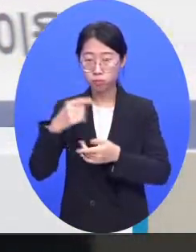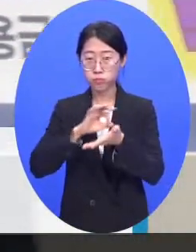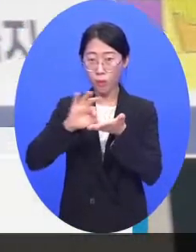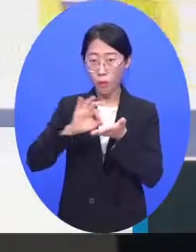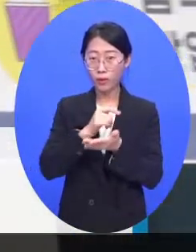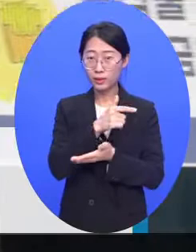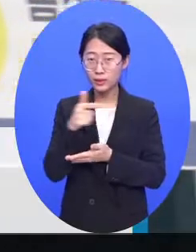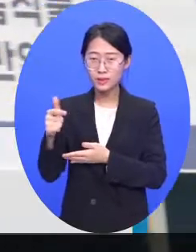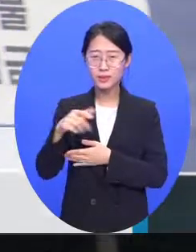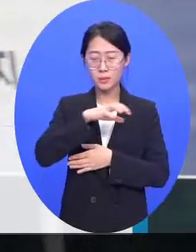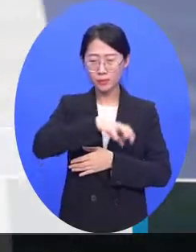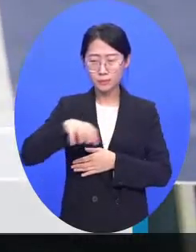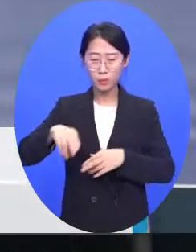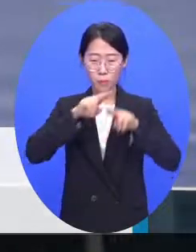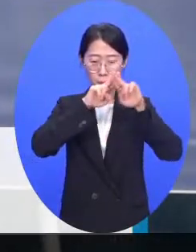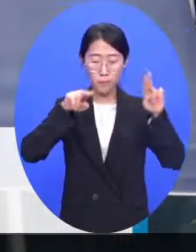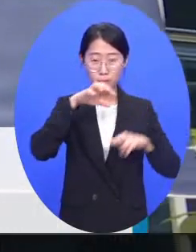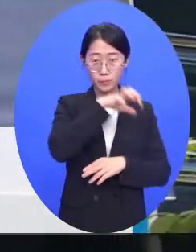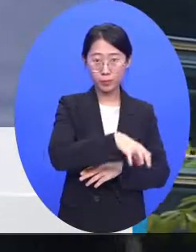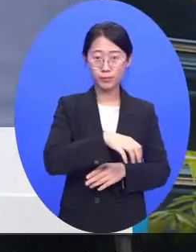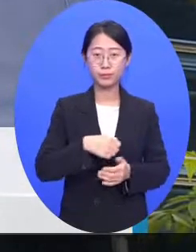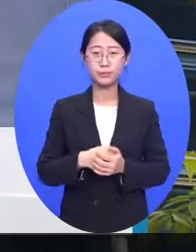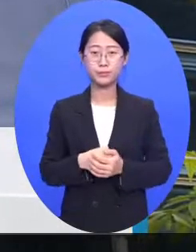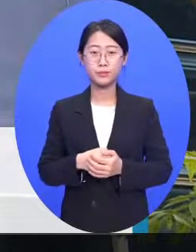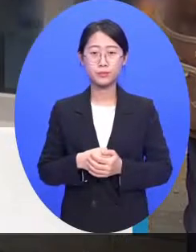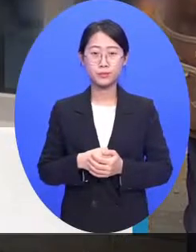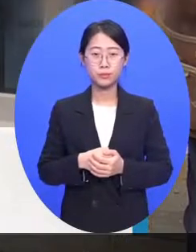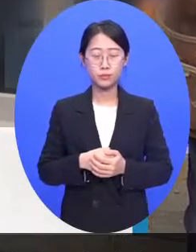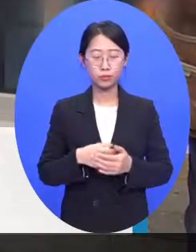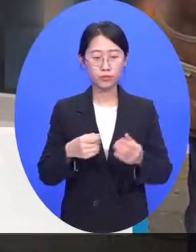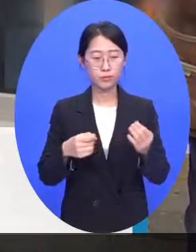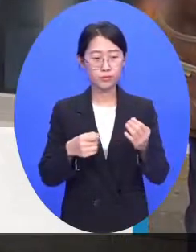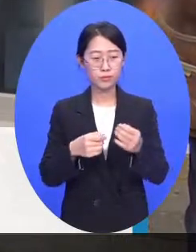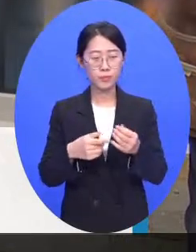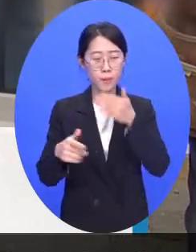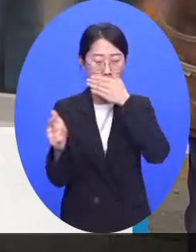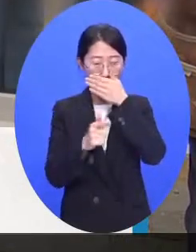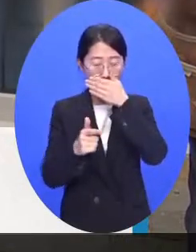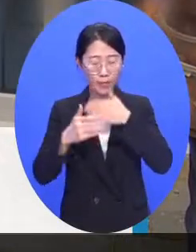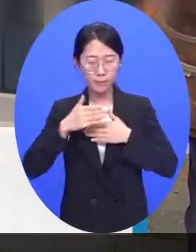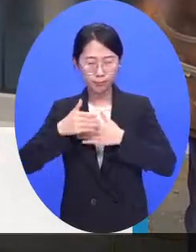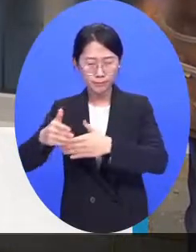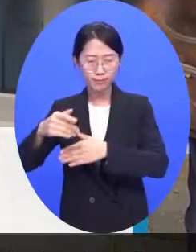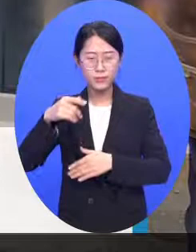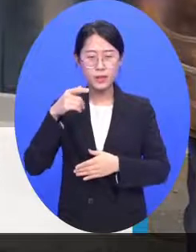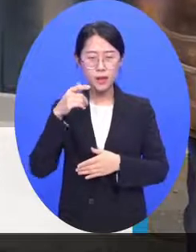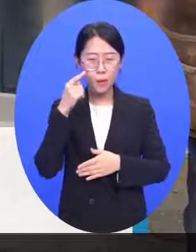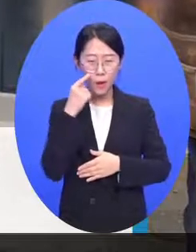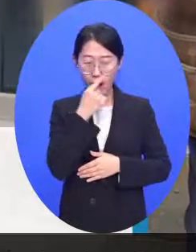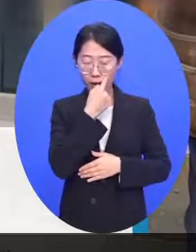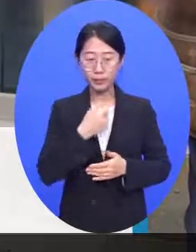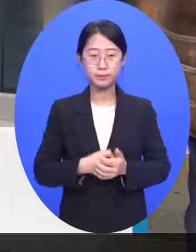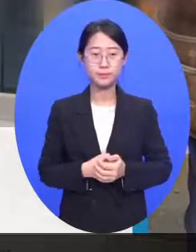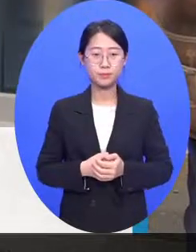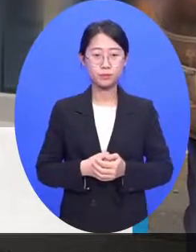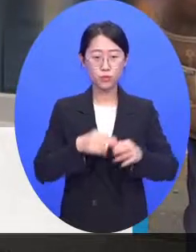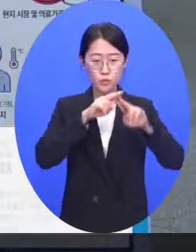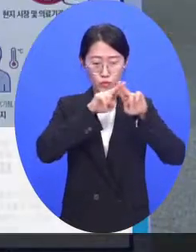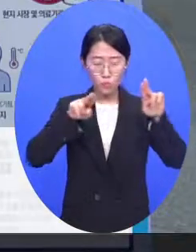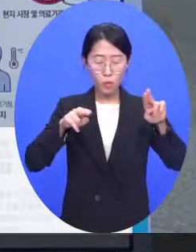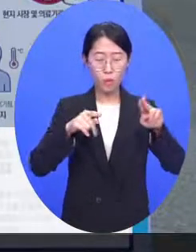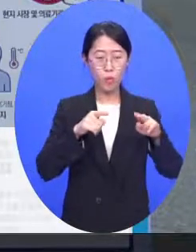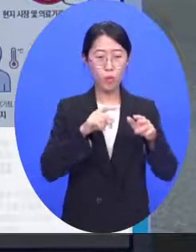따라 천안시는 사설 봉안시설과 장례식장을 대상으로 추석 명절 전 방역지침 준수 여부를 집중